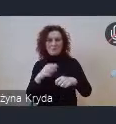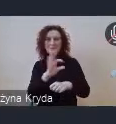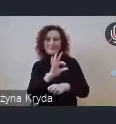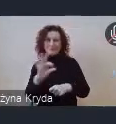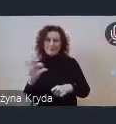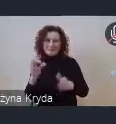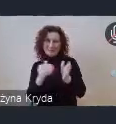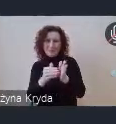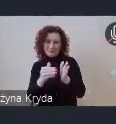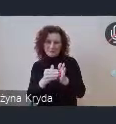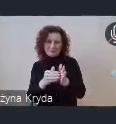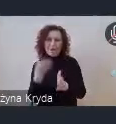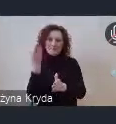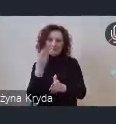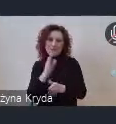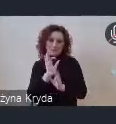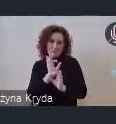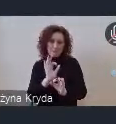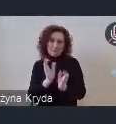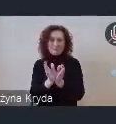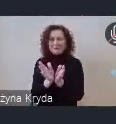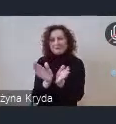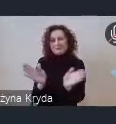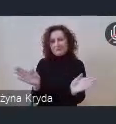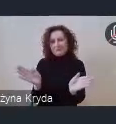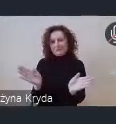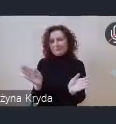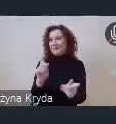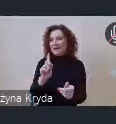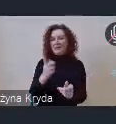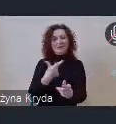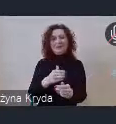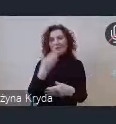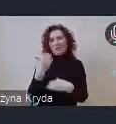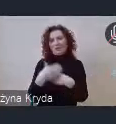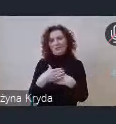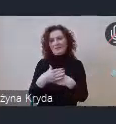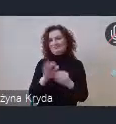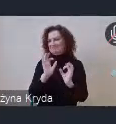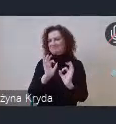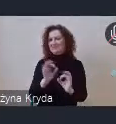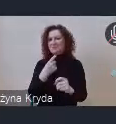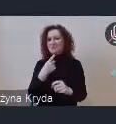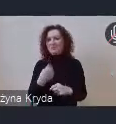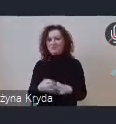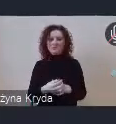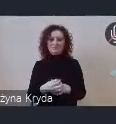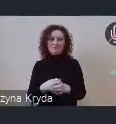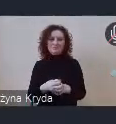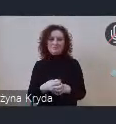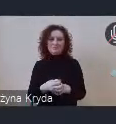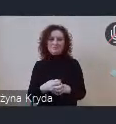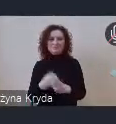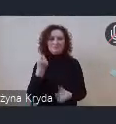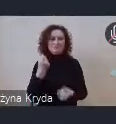dobre bo rozszerza nam grupy odbiorców z drugiej strony nie do końca fortunę tutaj trudno było znaleźć Może lepsze